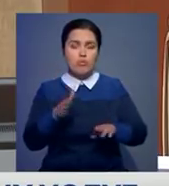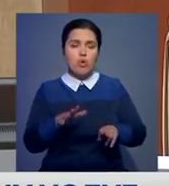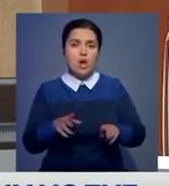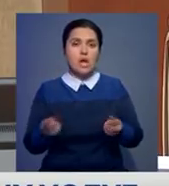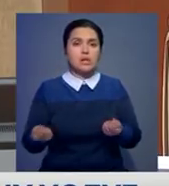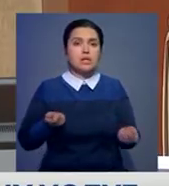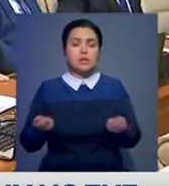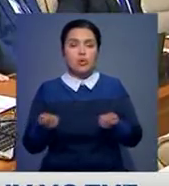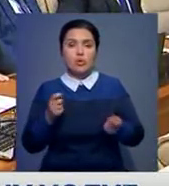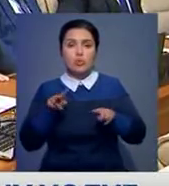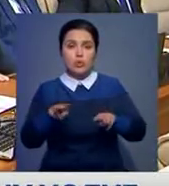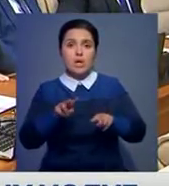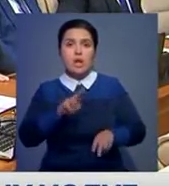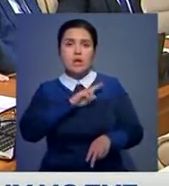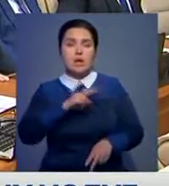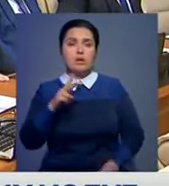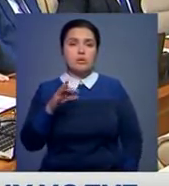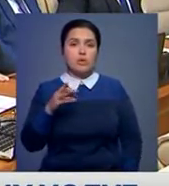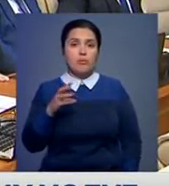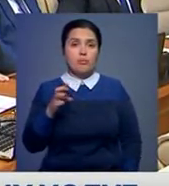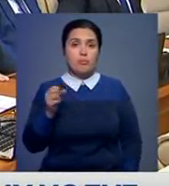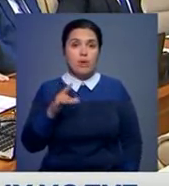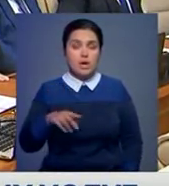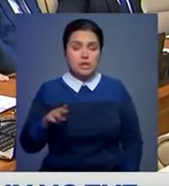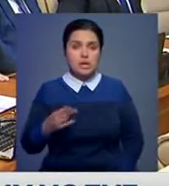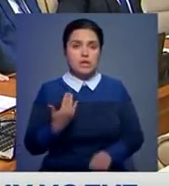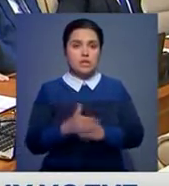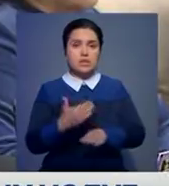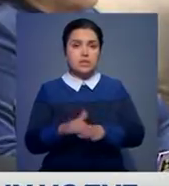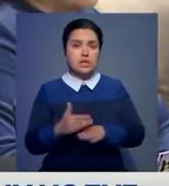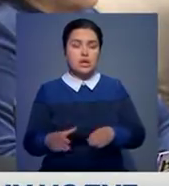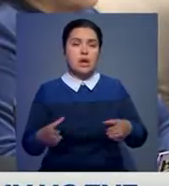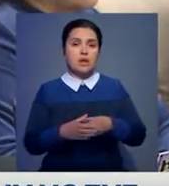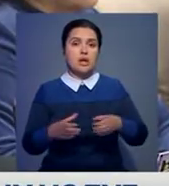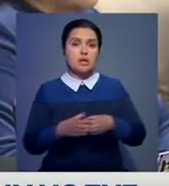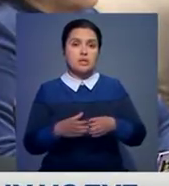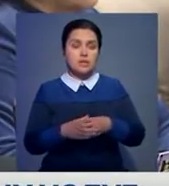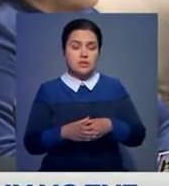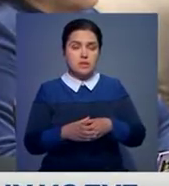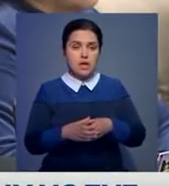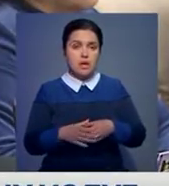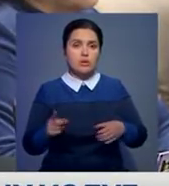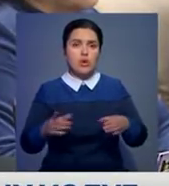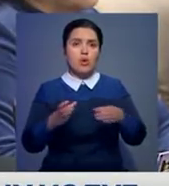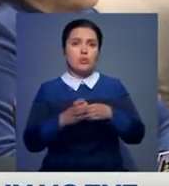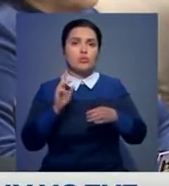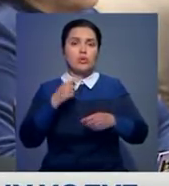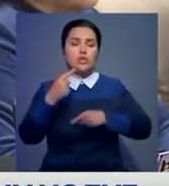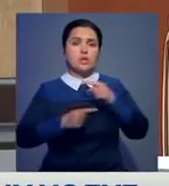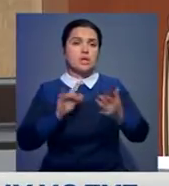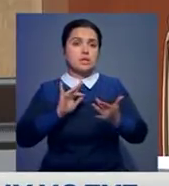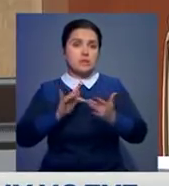регулирование деятельности ломбардов, кредитных организаций, организаций